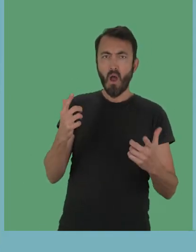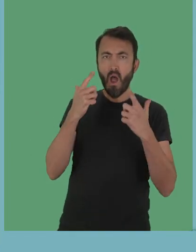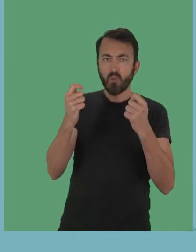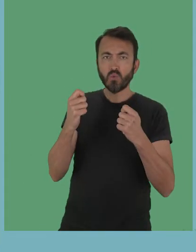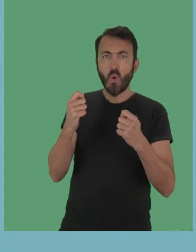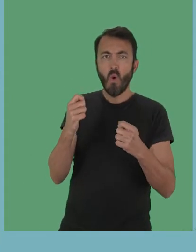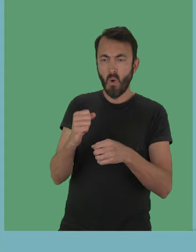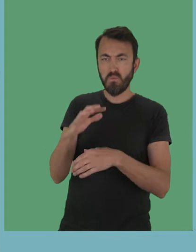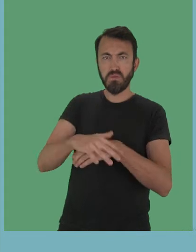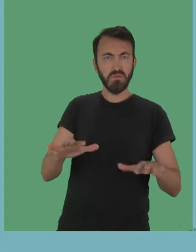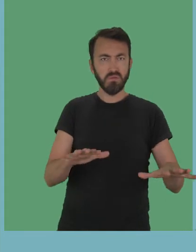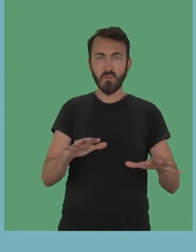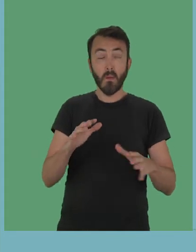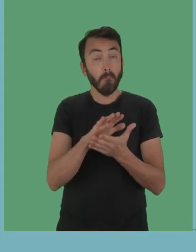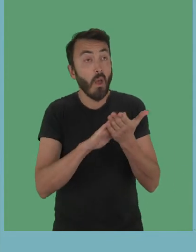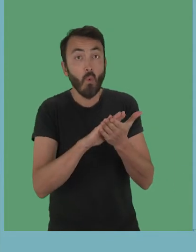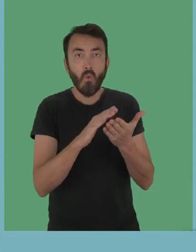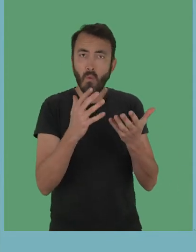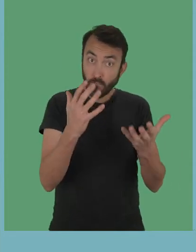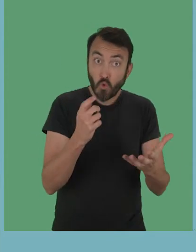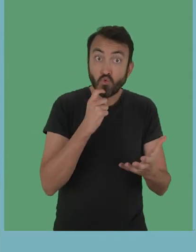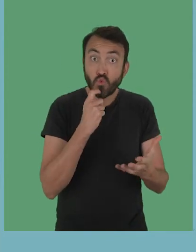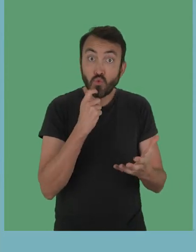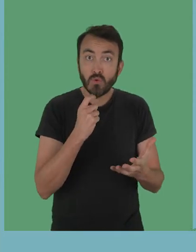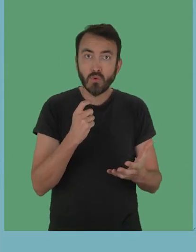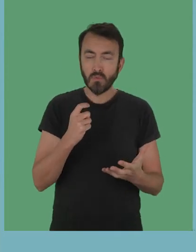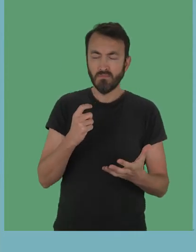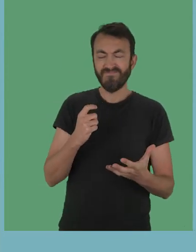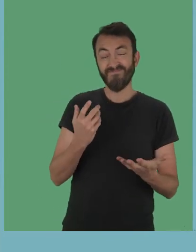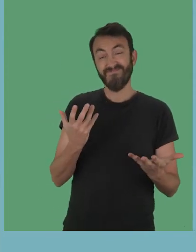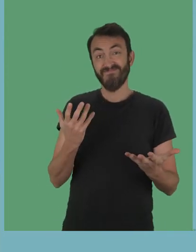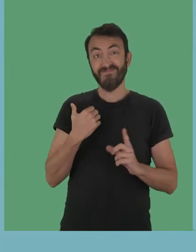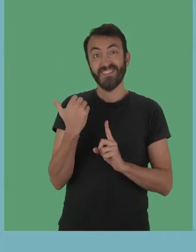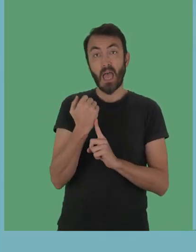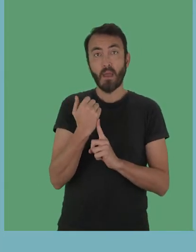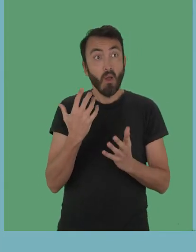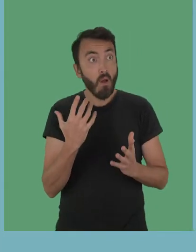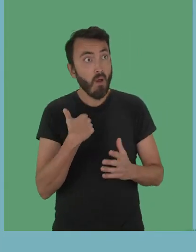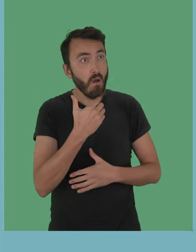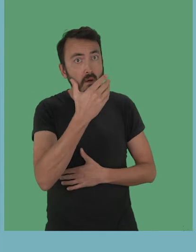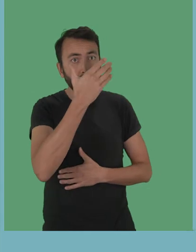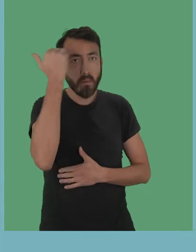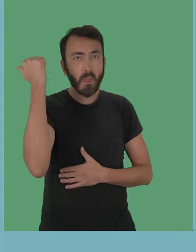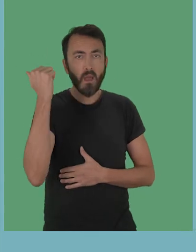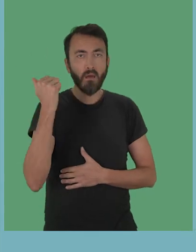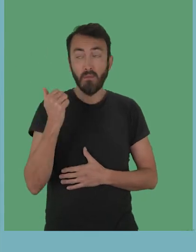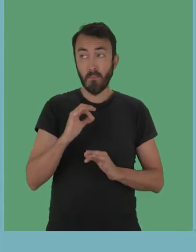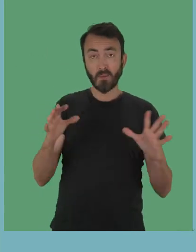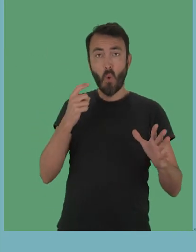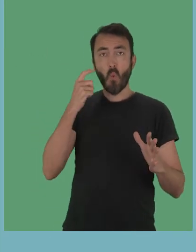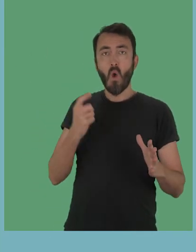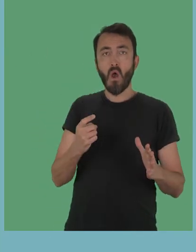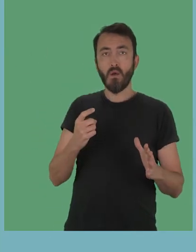partout. Oh, pardon, tu prends du sucre ? Non, merci. J'aimerais bien, mais avec mon diabète. Quoi ? Mais je savais pas que t'étais